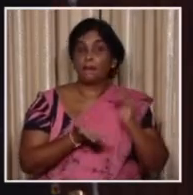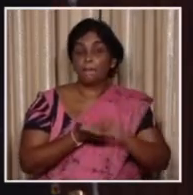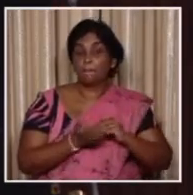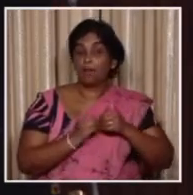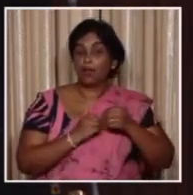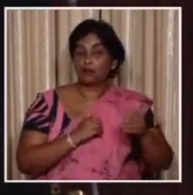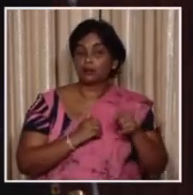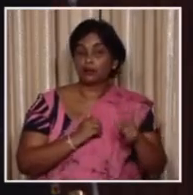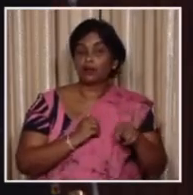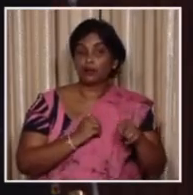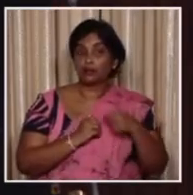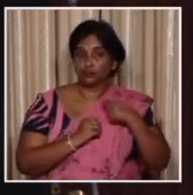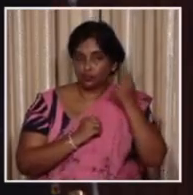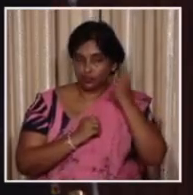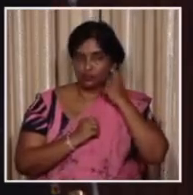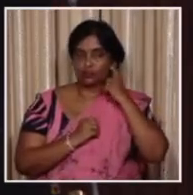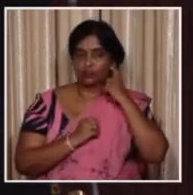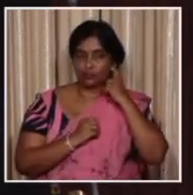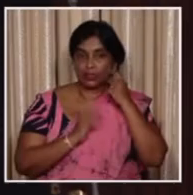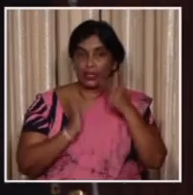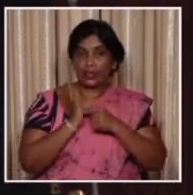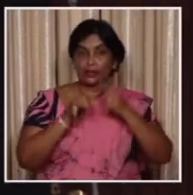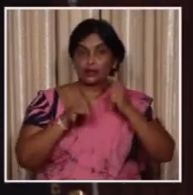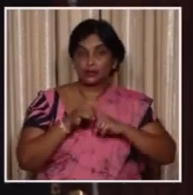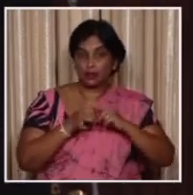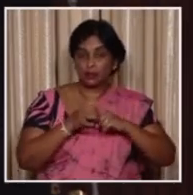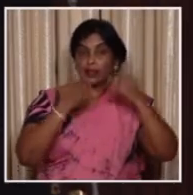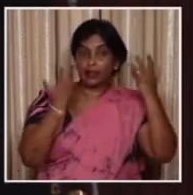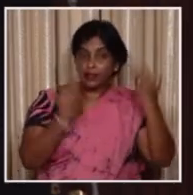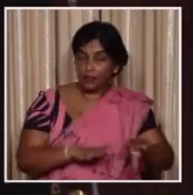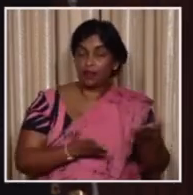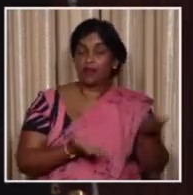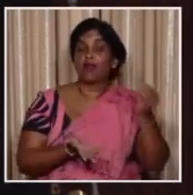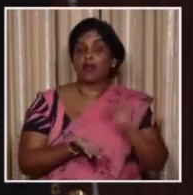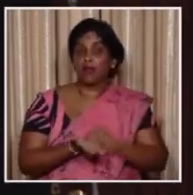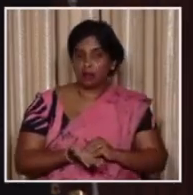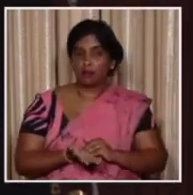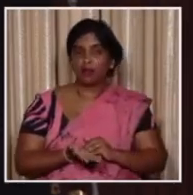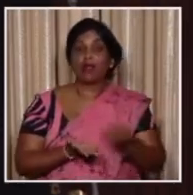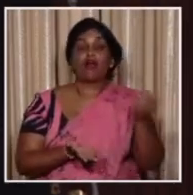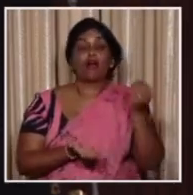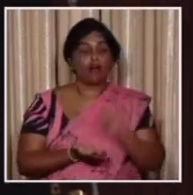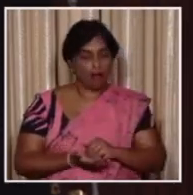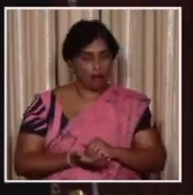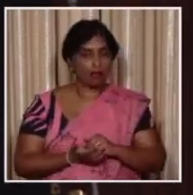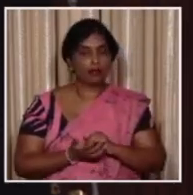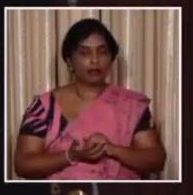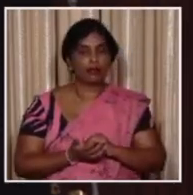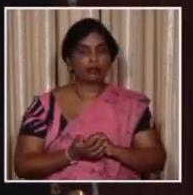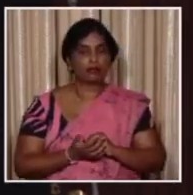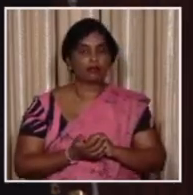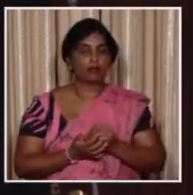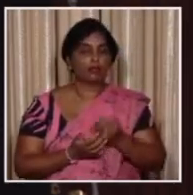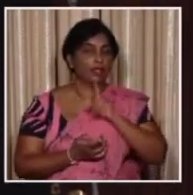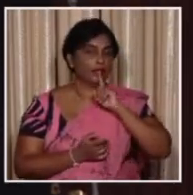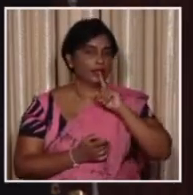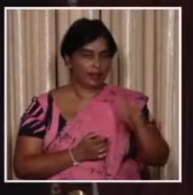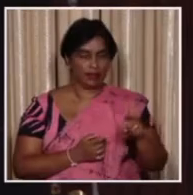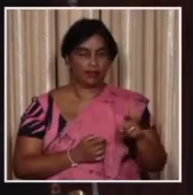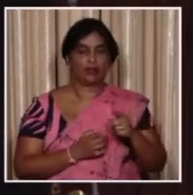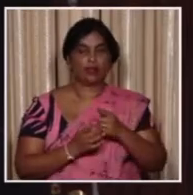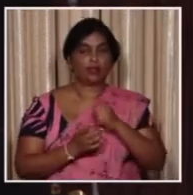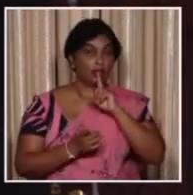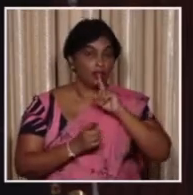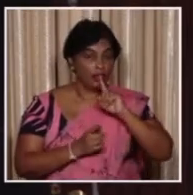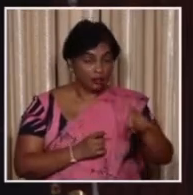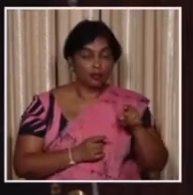කරන්නේ? එයාලා දන්නවා ටෙන්ඩරයක් ඉවරුණාට පස්සේ මේ අය නැවත එන්හැන්ස්මන්ට් එකක් දෙනවා.